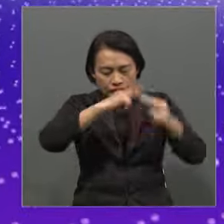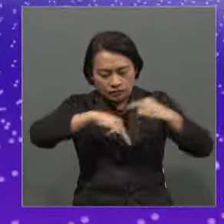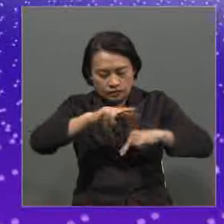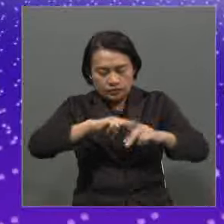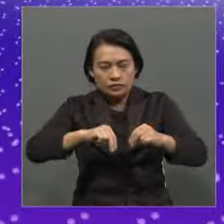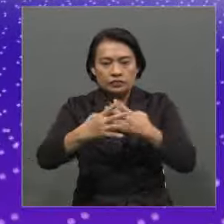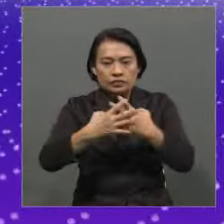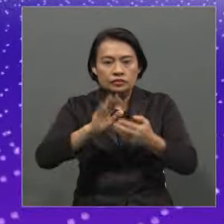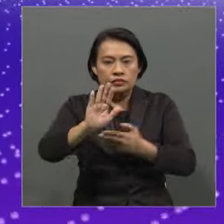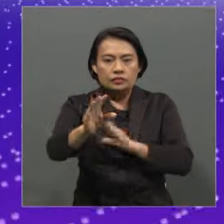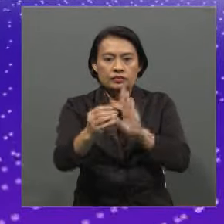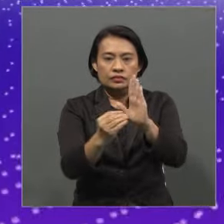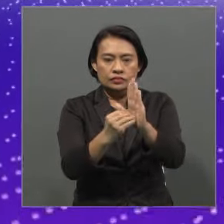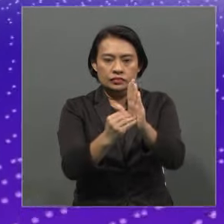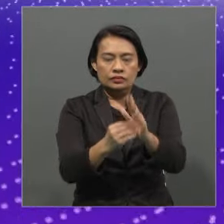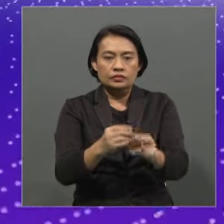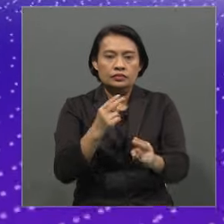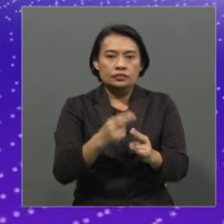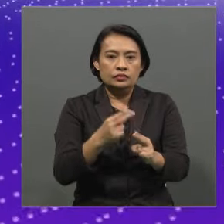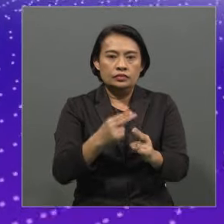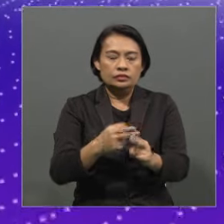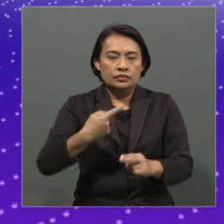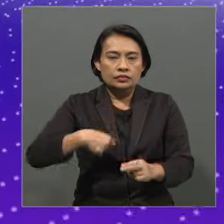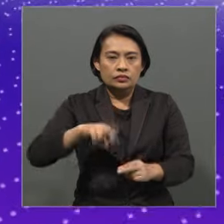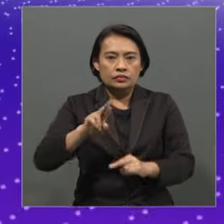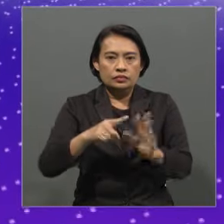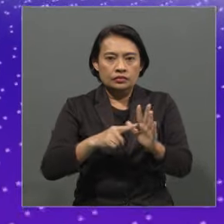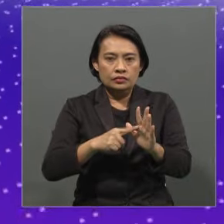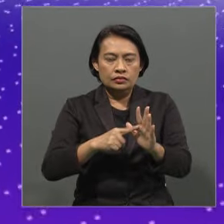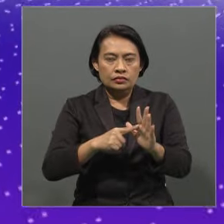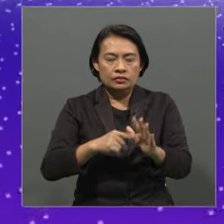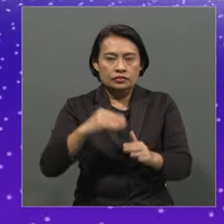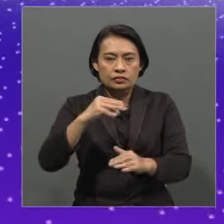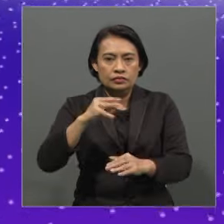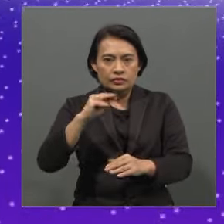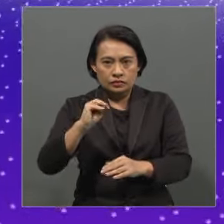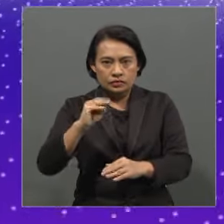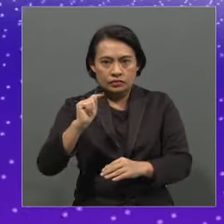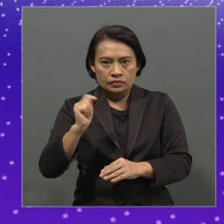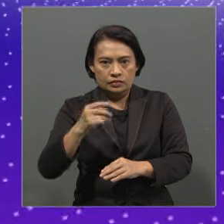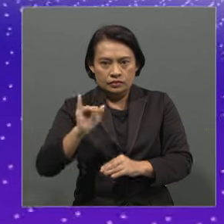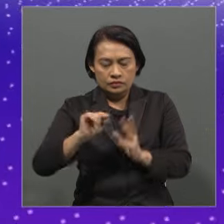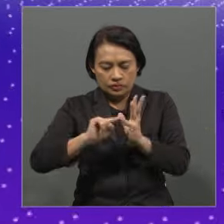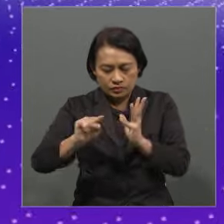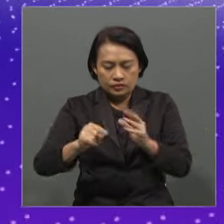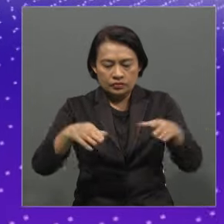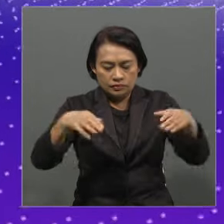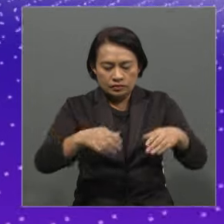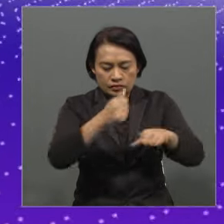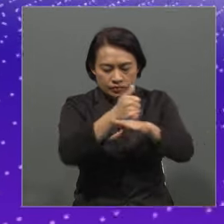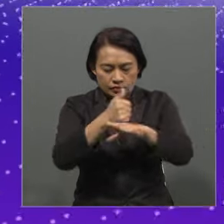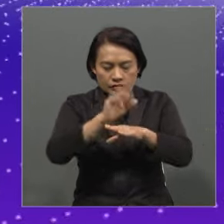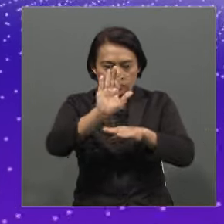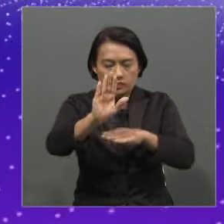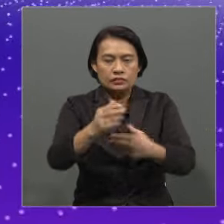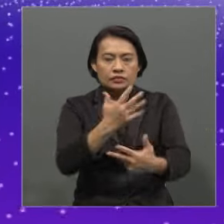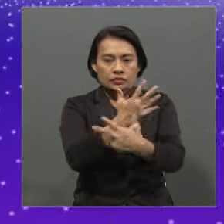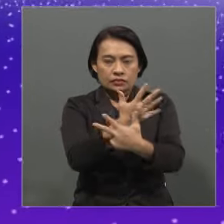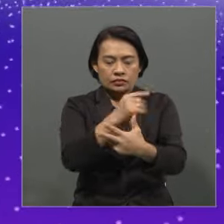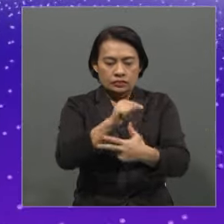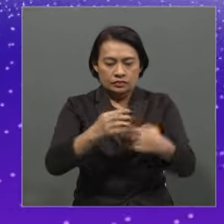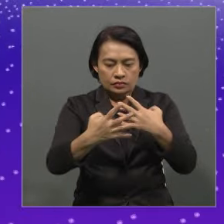กรุงเทพมหานครนะครับคุณปราโมทยทองศรีนะครับท่านชี้แจงนะว่ากลุ่มบอส theไอคอนทั้งหลายเนี่ยเป็นผู้ต้องขังใหม่